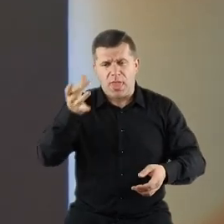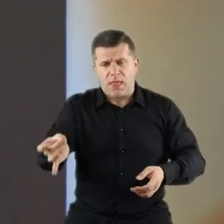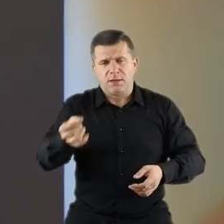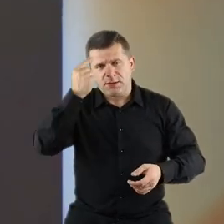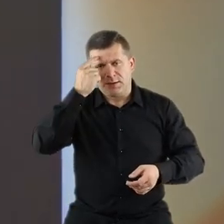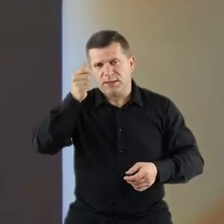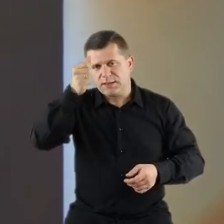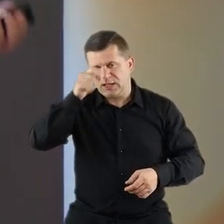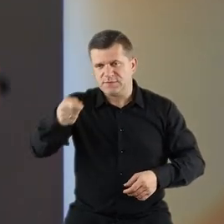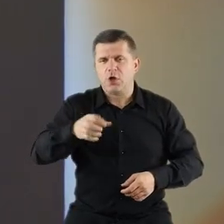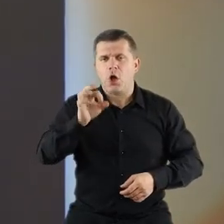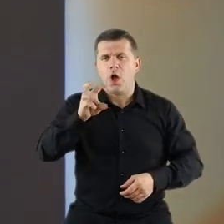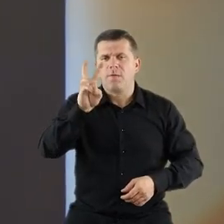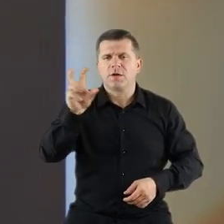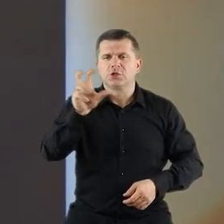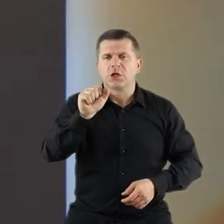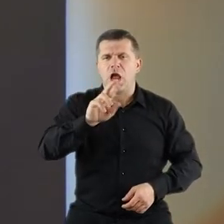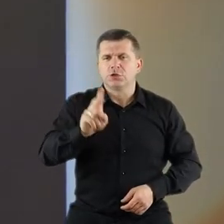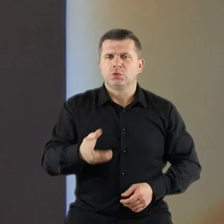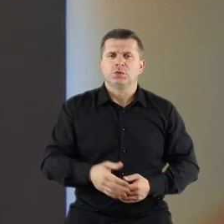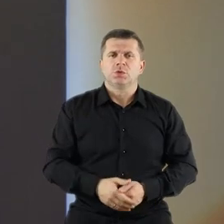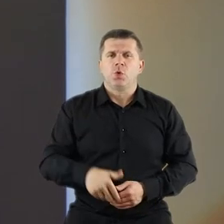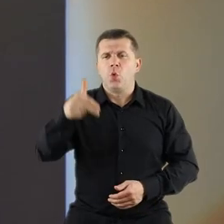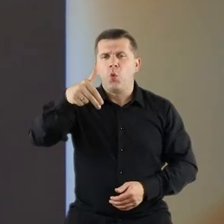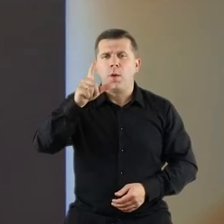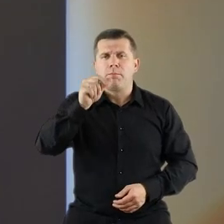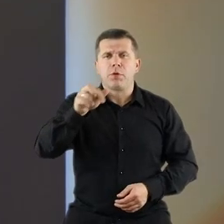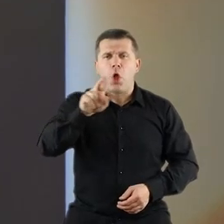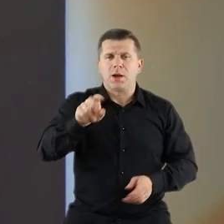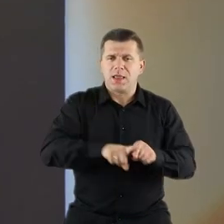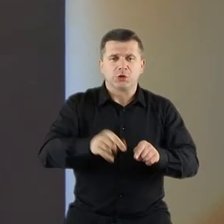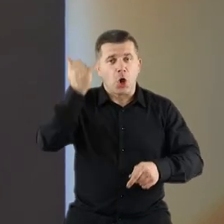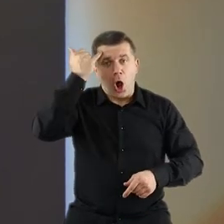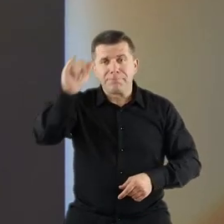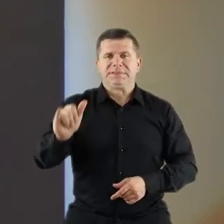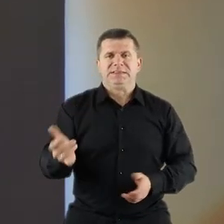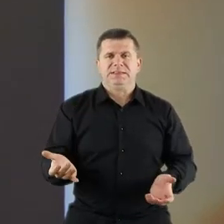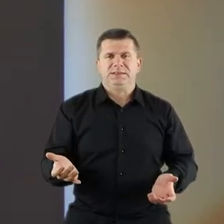nazwie owczarze upiory i obcy